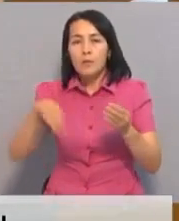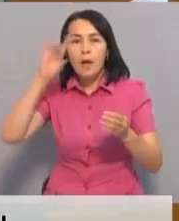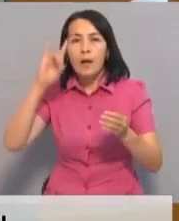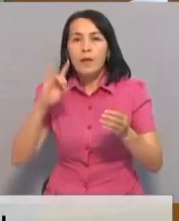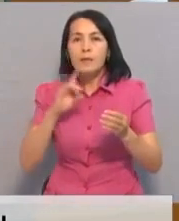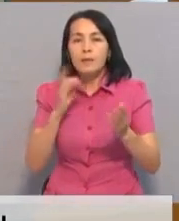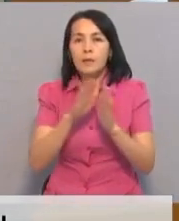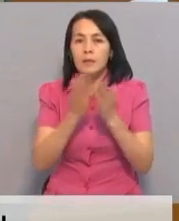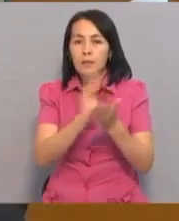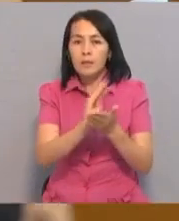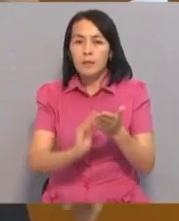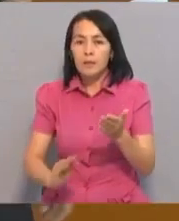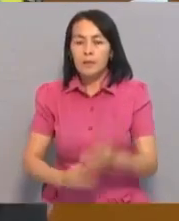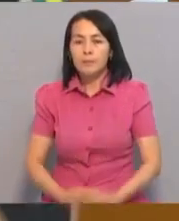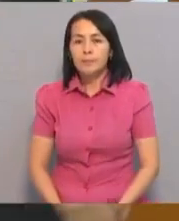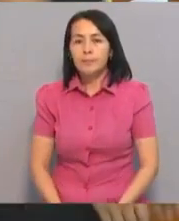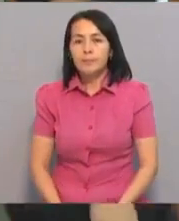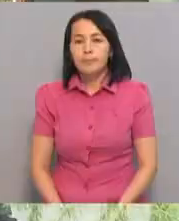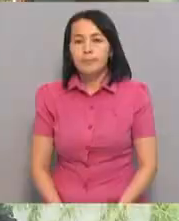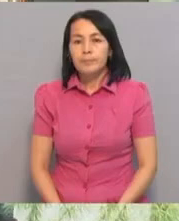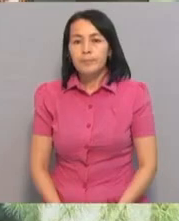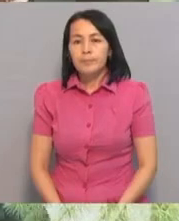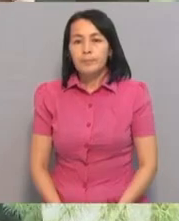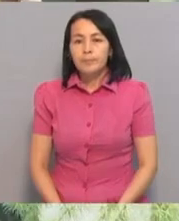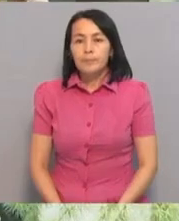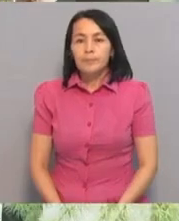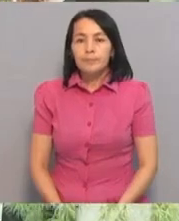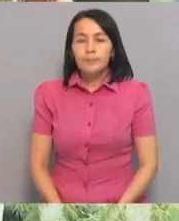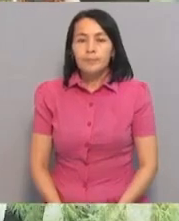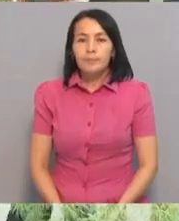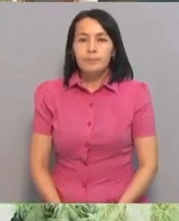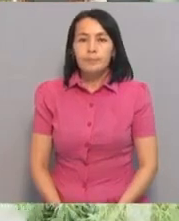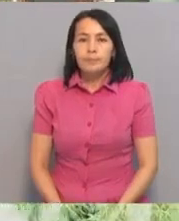Қазақстан жинағына енетін болады. Жасыр Өчіматай, Али Малик, Нұржан Ақжолов, жаңалықтар.